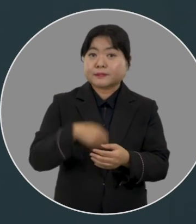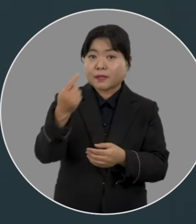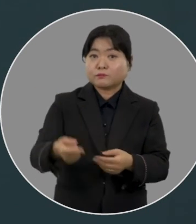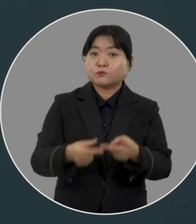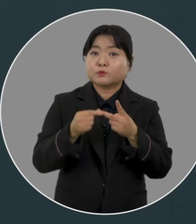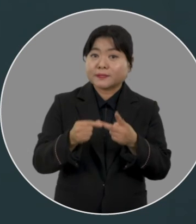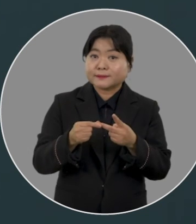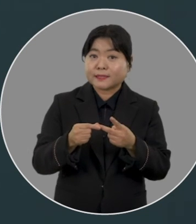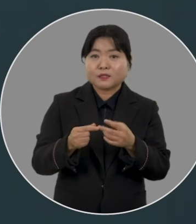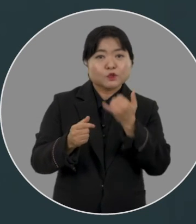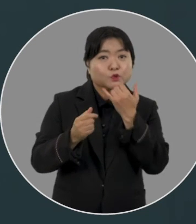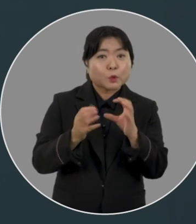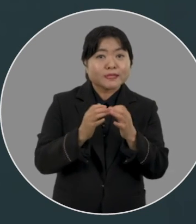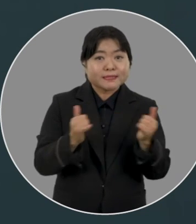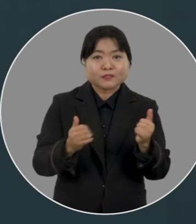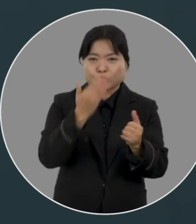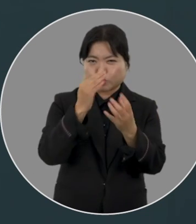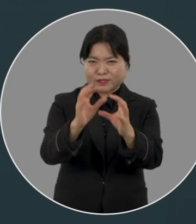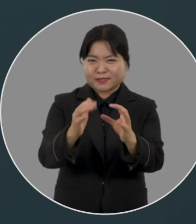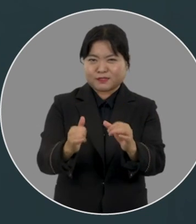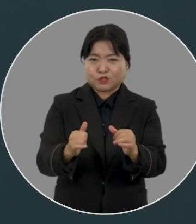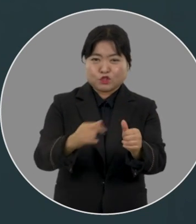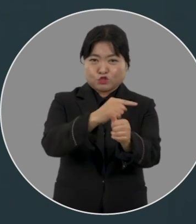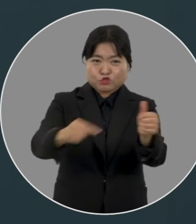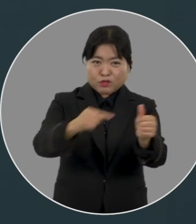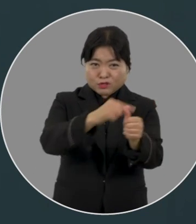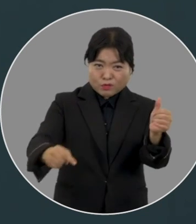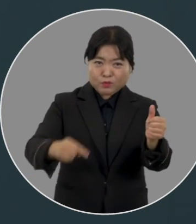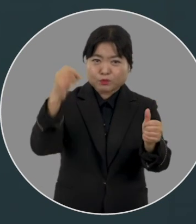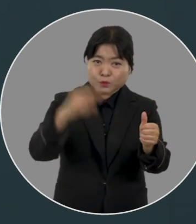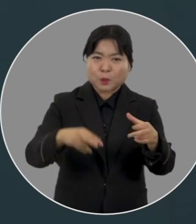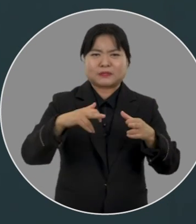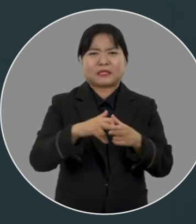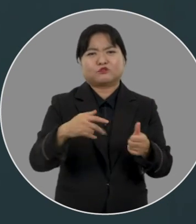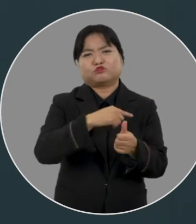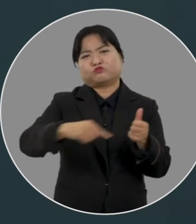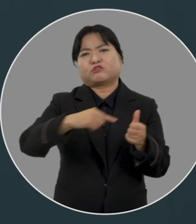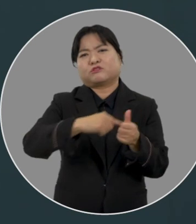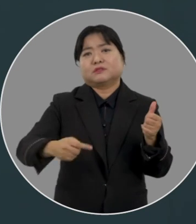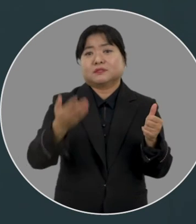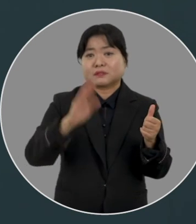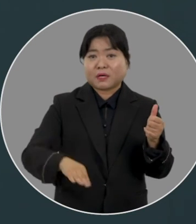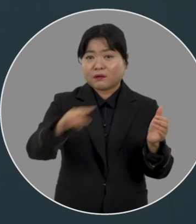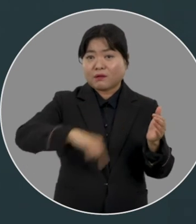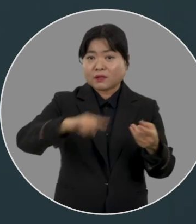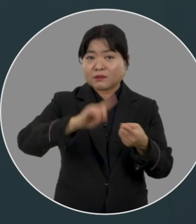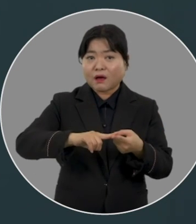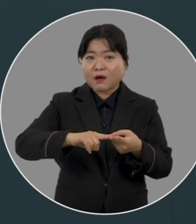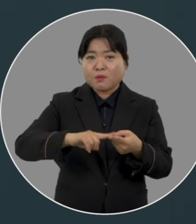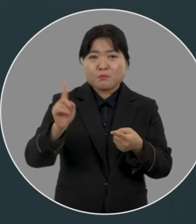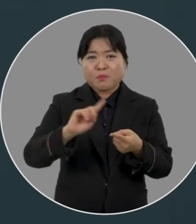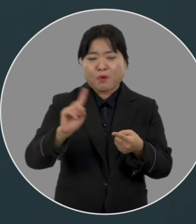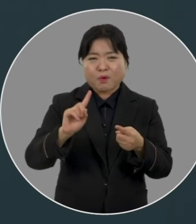두 번째, 그 독일인들은 유대인들을 죽였을 뿐만 아니라 장애인들까지 죽였지만 거기에